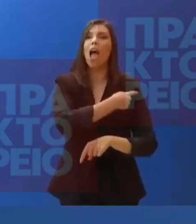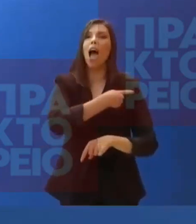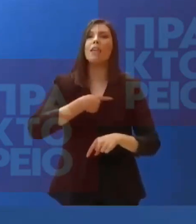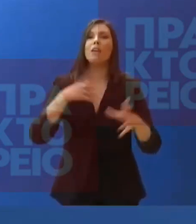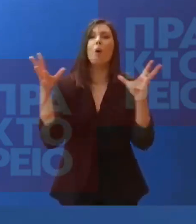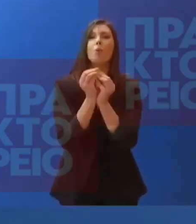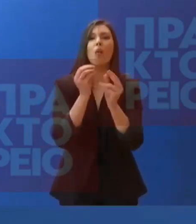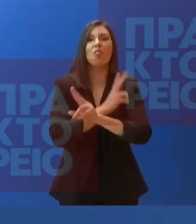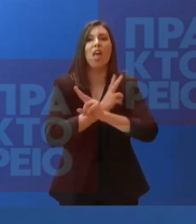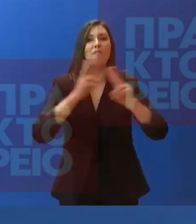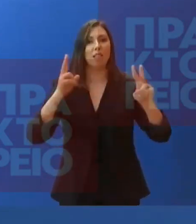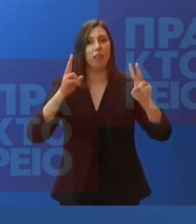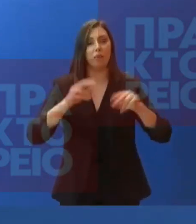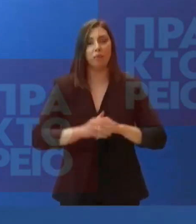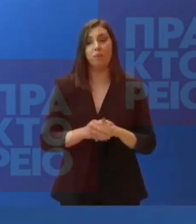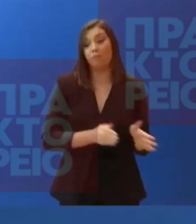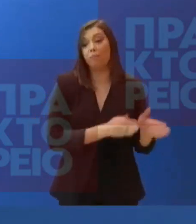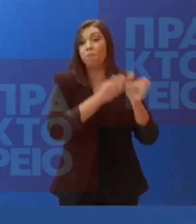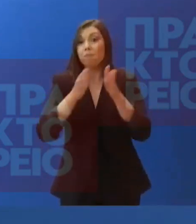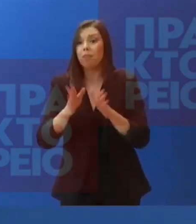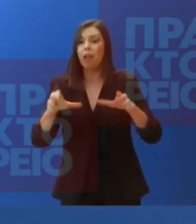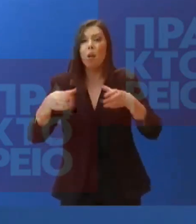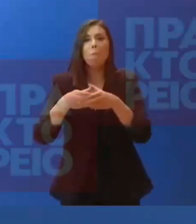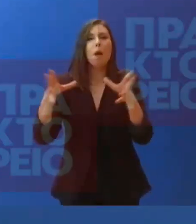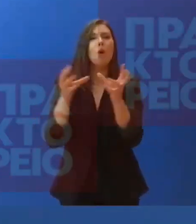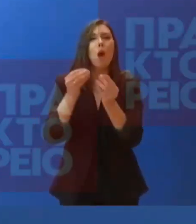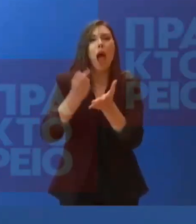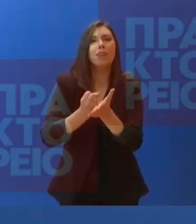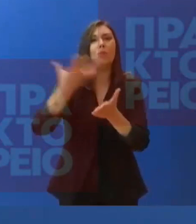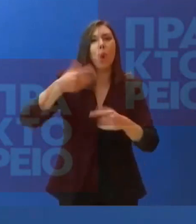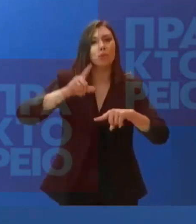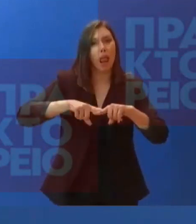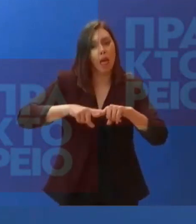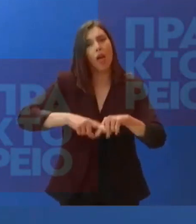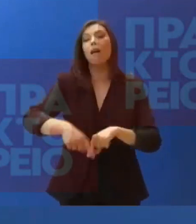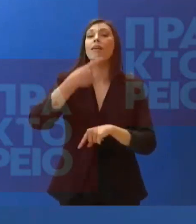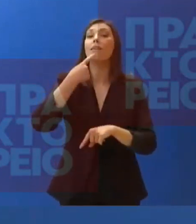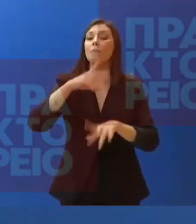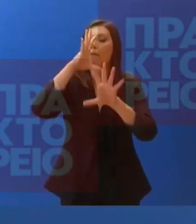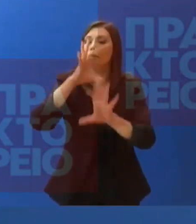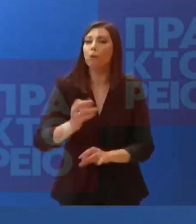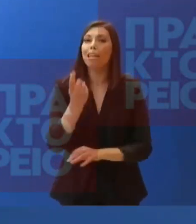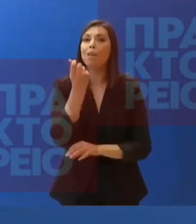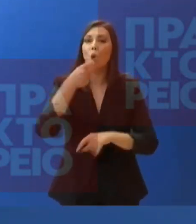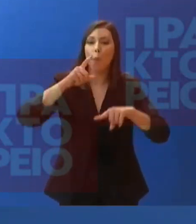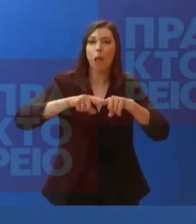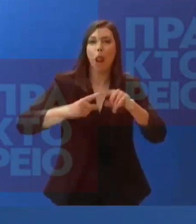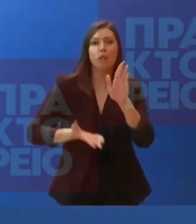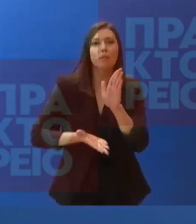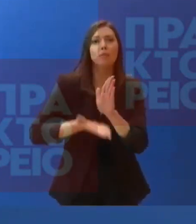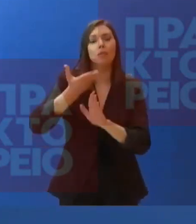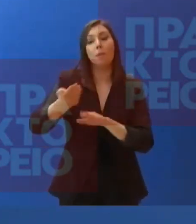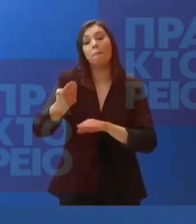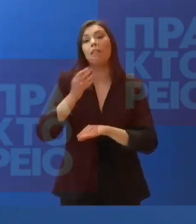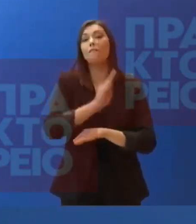στιγμή, ο οίκος πιστοληπτικής αξιολόγησης Fitch αναβάθμισε το αξιόχρονο της Ελλάδας στη βαθμίδα ΒΒ από ΒΒ- με